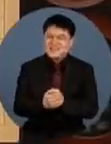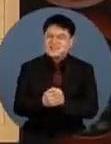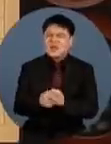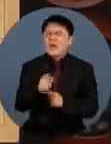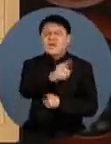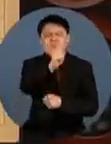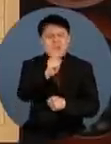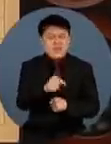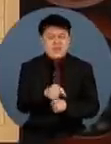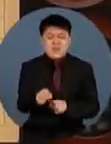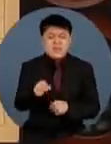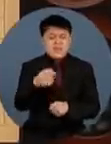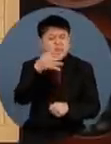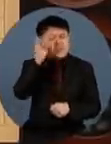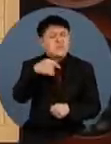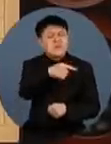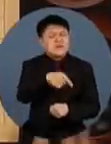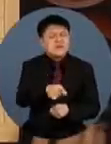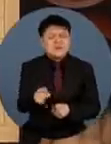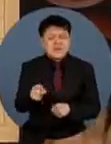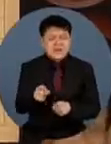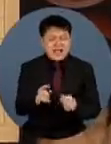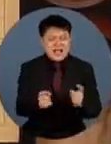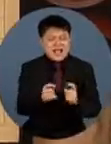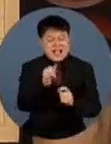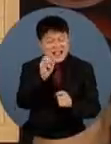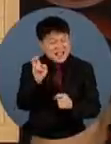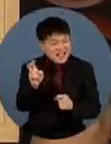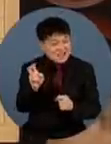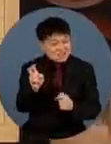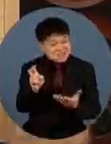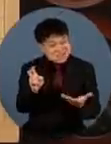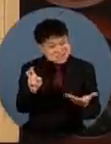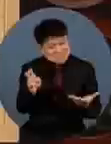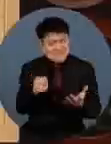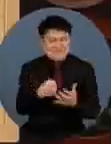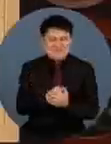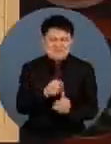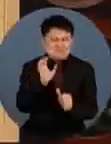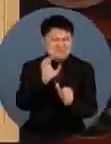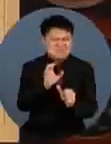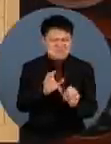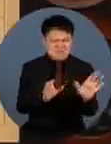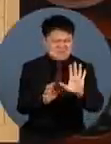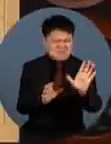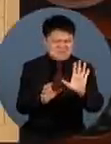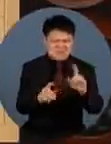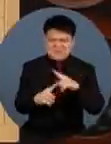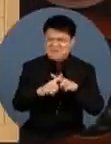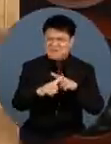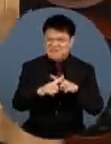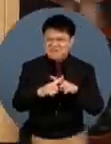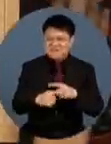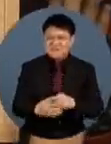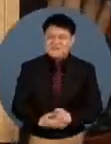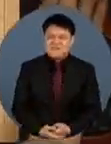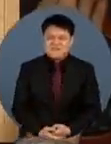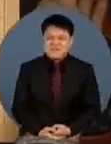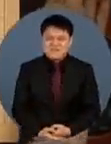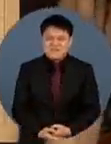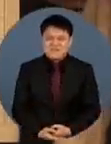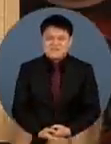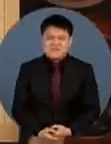받느냐 이런 식도 네. 되겠습니다만 절대 그렇게 질책을 하는 건 페어에서 가장 그렇죠. 안